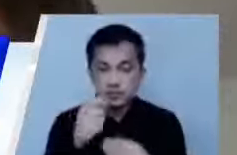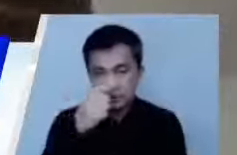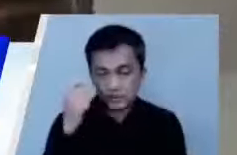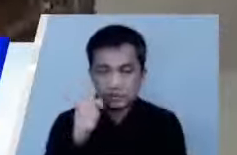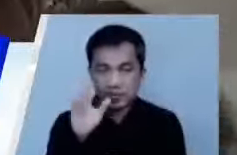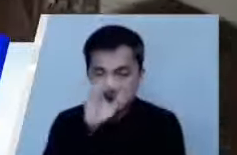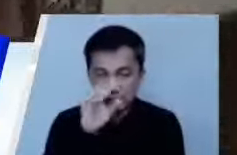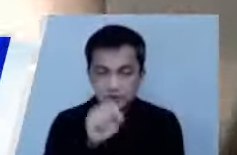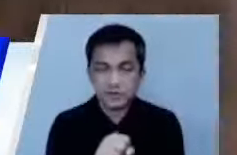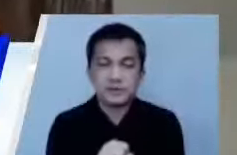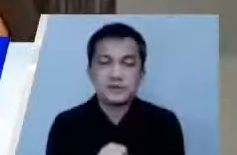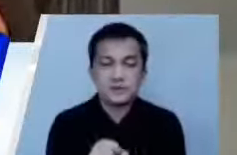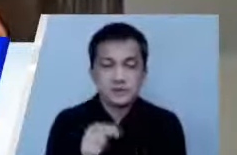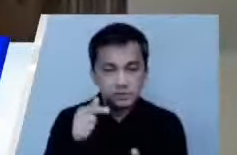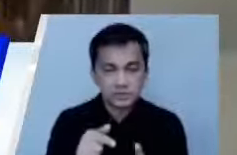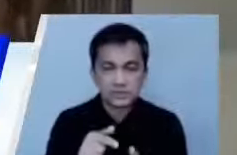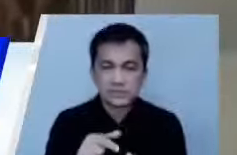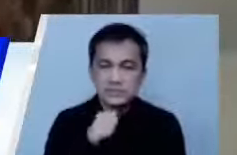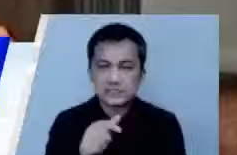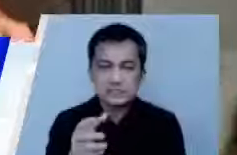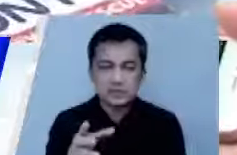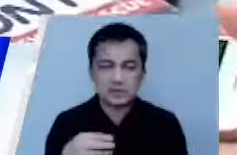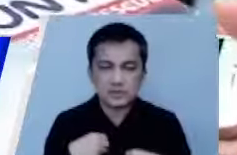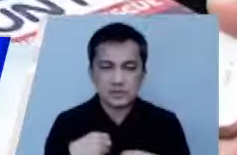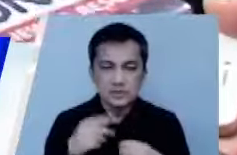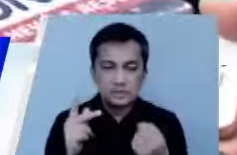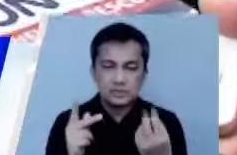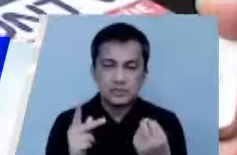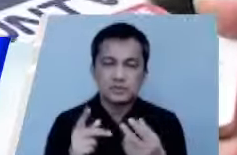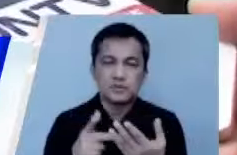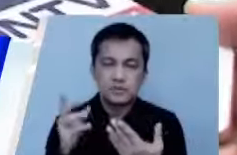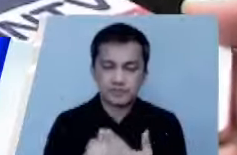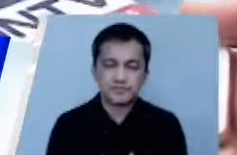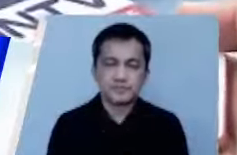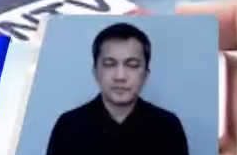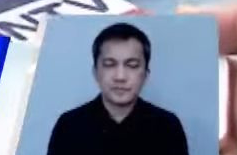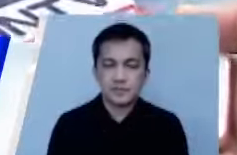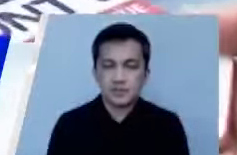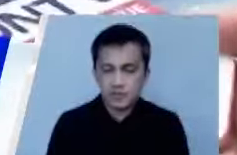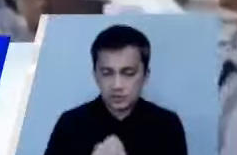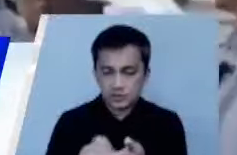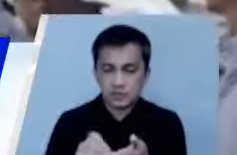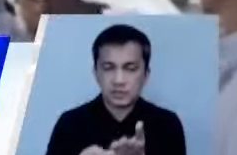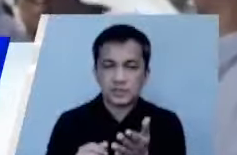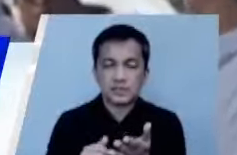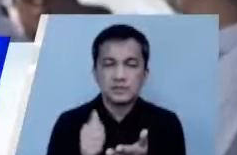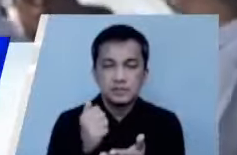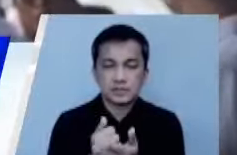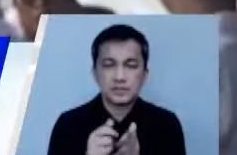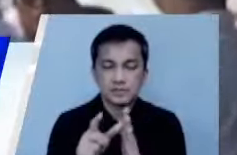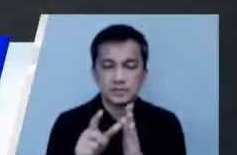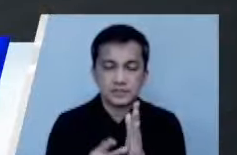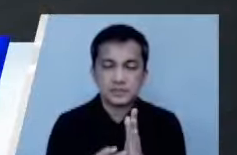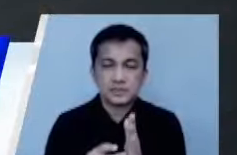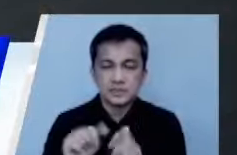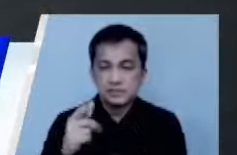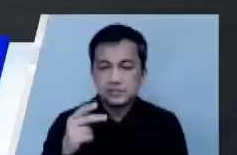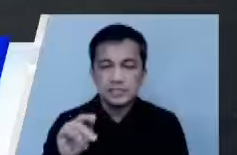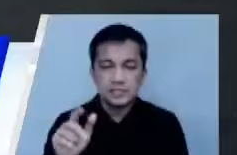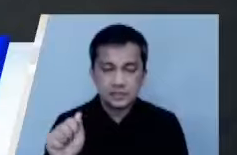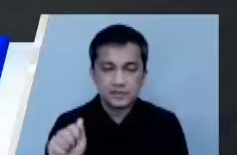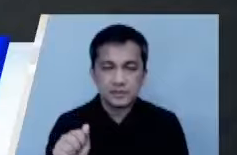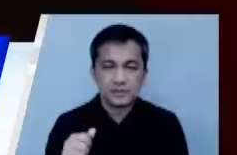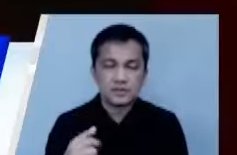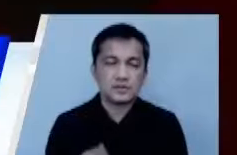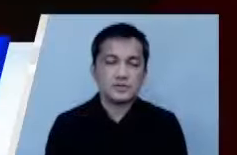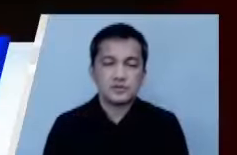sa mga layuning hindi nakamit sa ilalim ng k212 program isa sa mga mayakda ng batas na ito si angara we have to do something else gusto ring matugunan